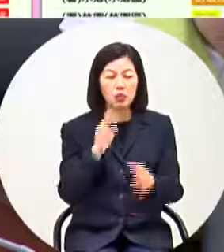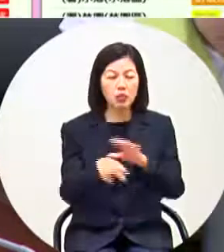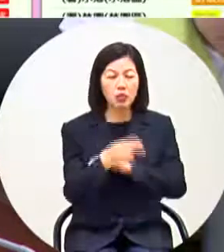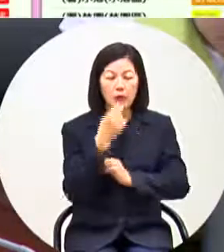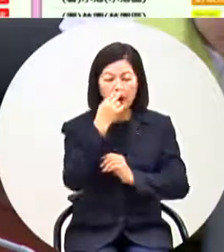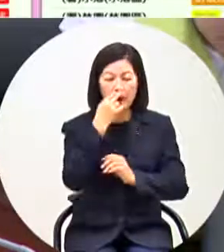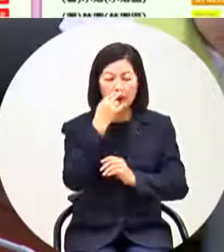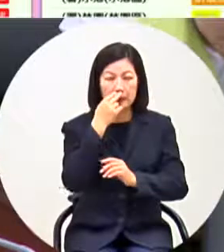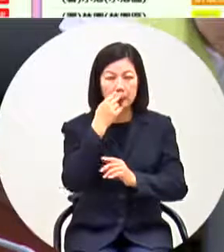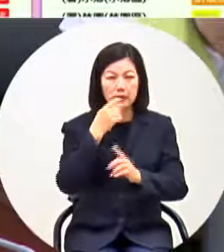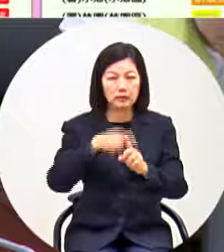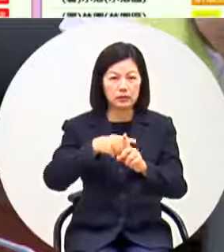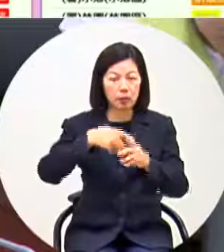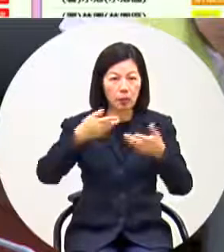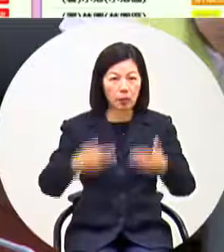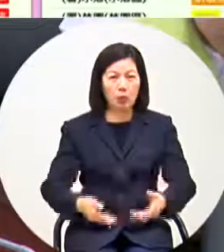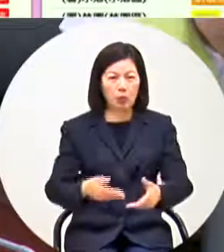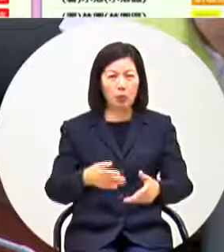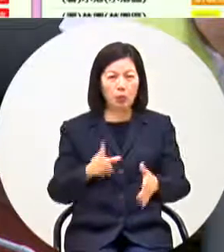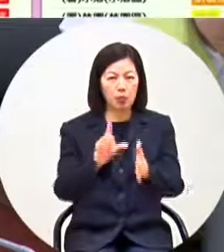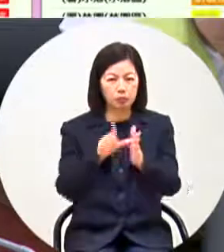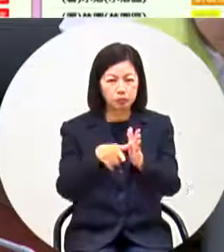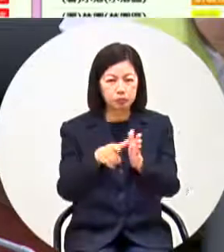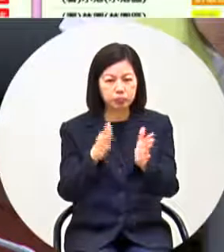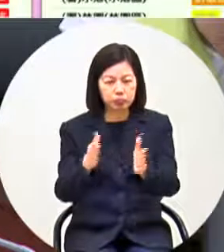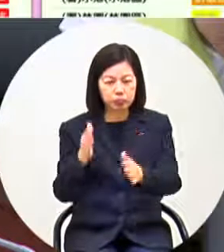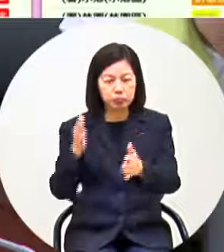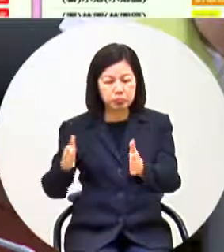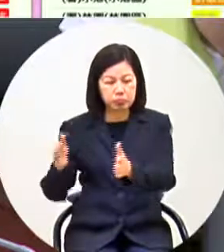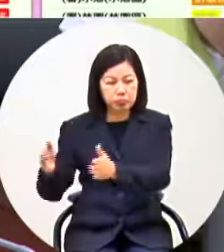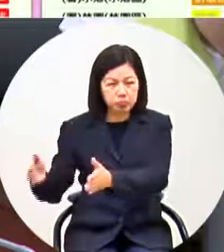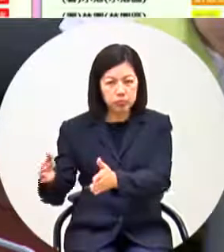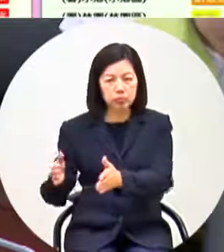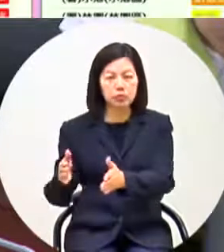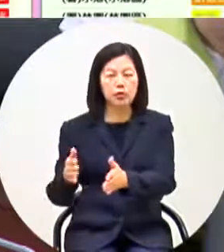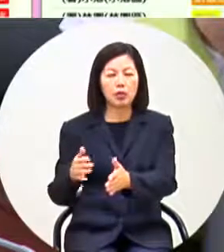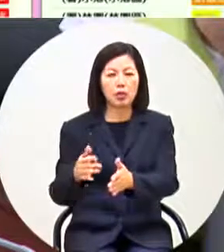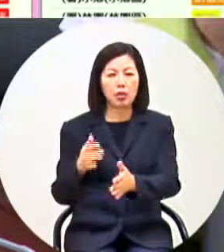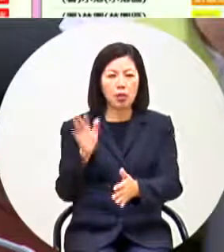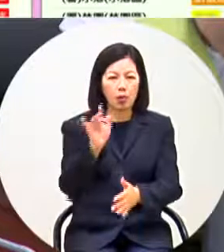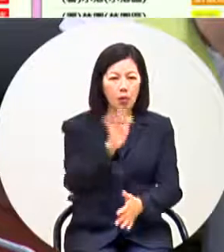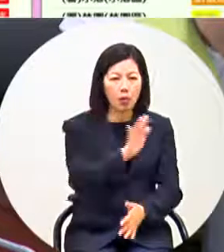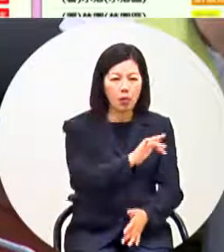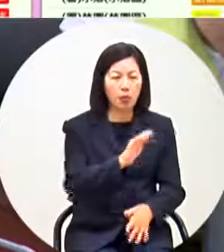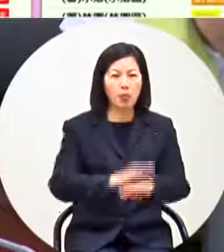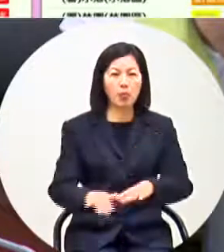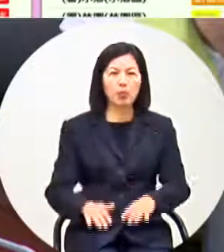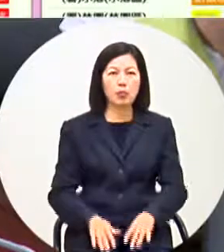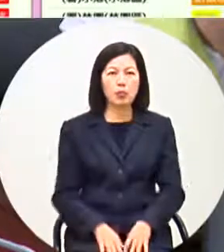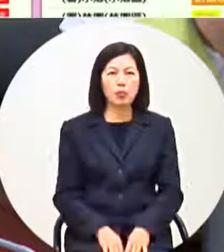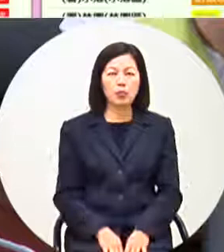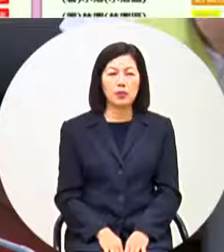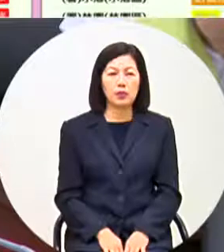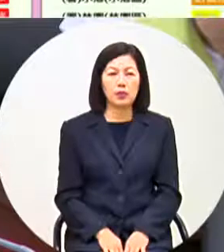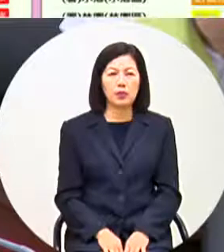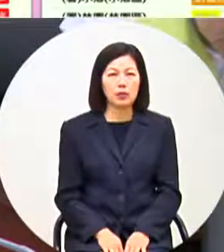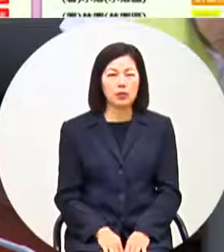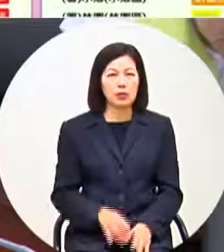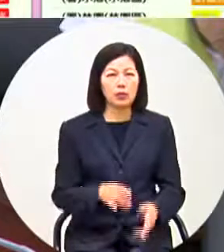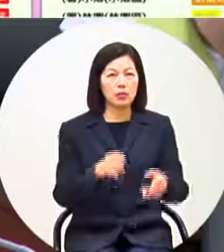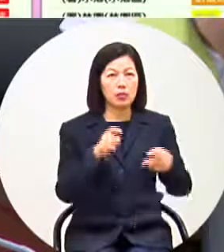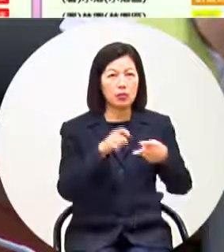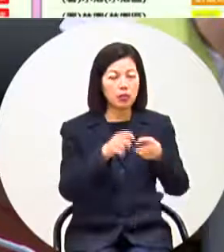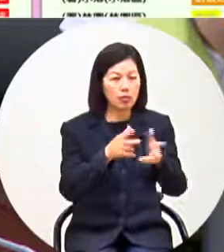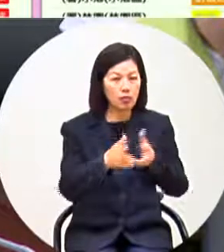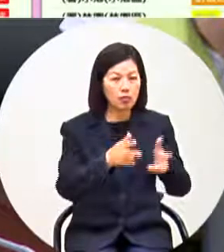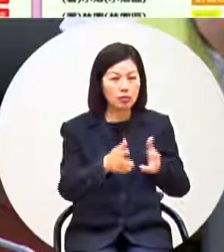时间性的哈，它也是有时间性。像工厂离地的大拿堡，还是空污严重的一